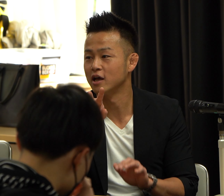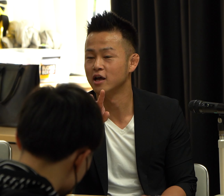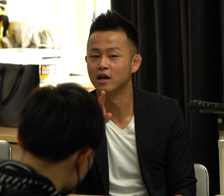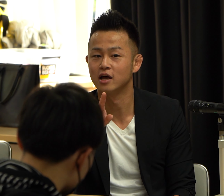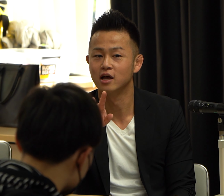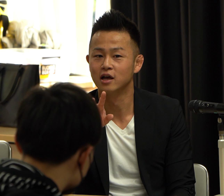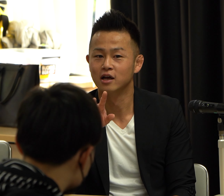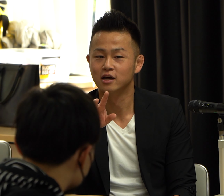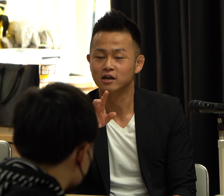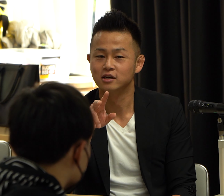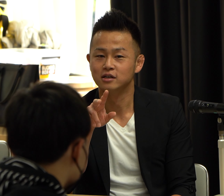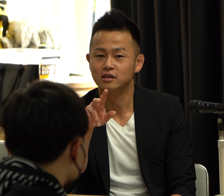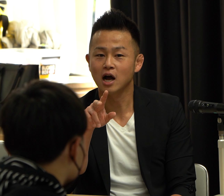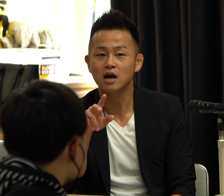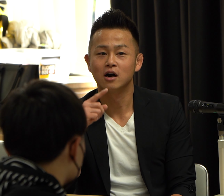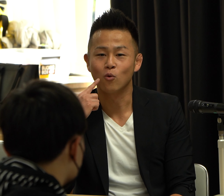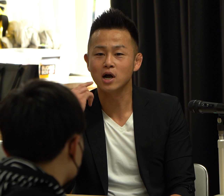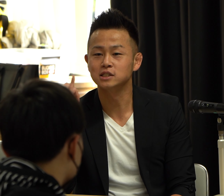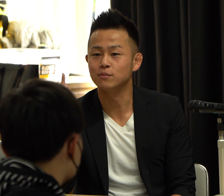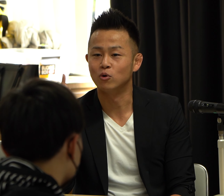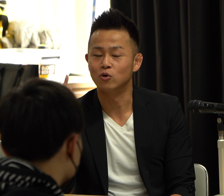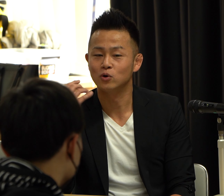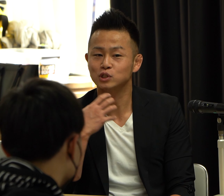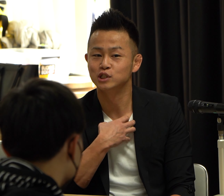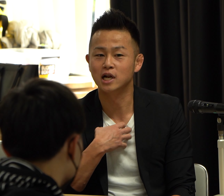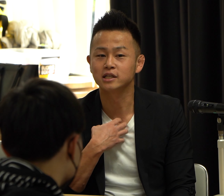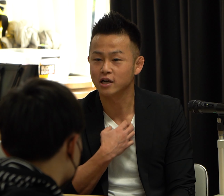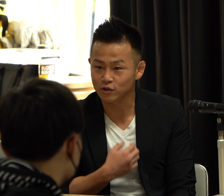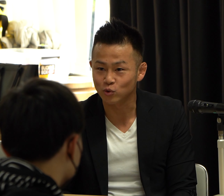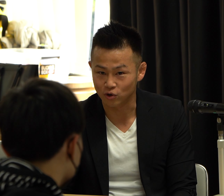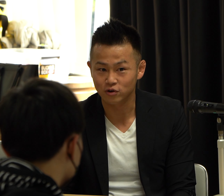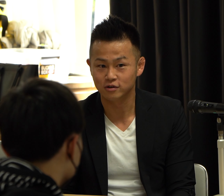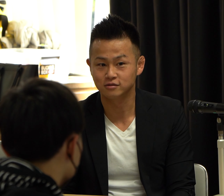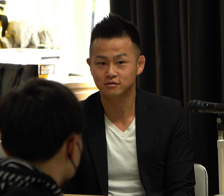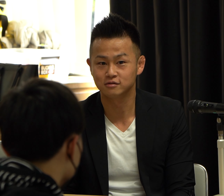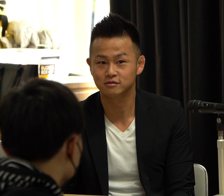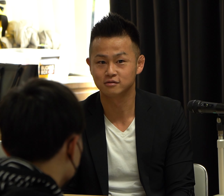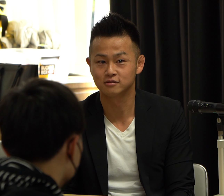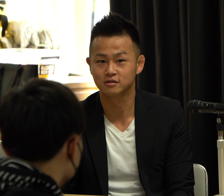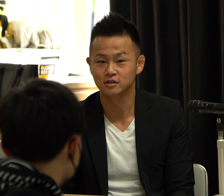見て、あ、お母さんも辛いんだなと。